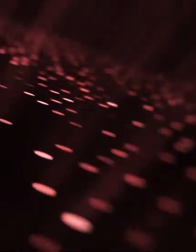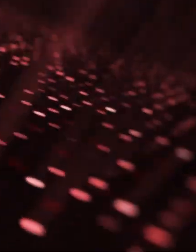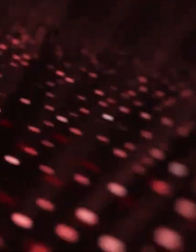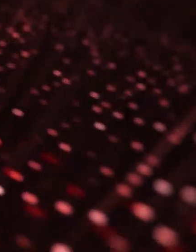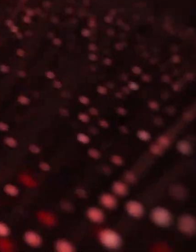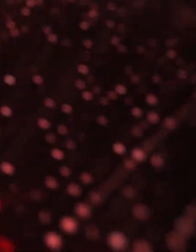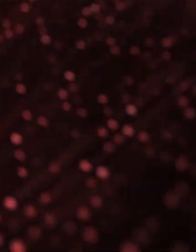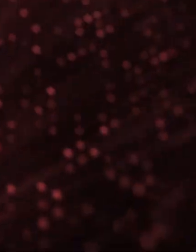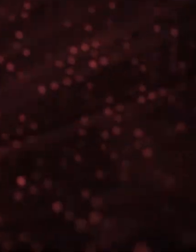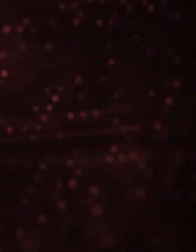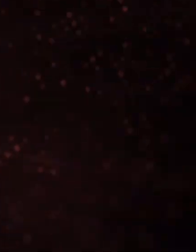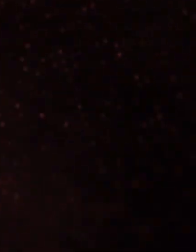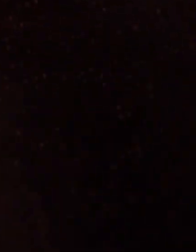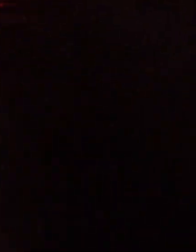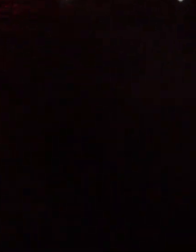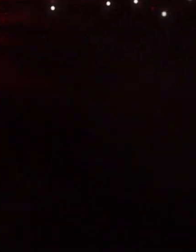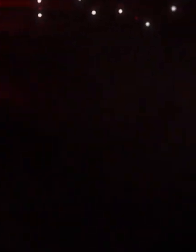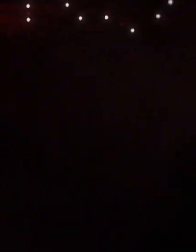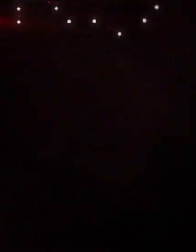थी.